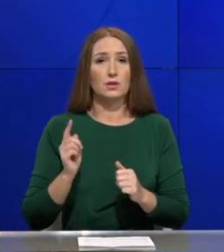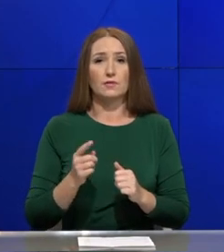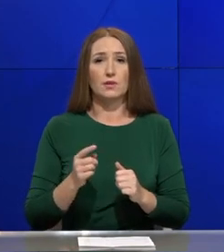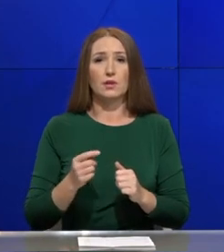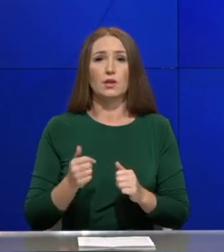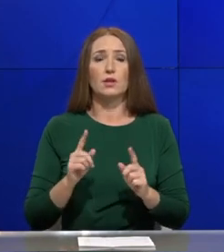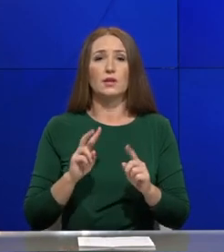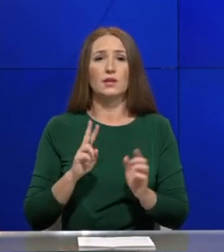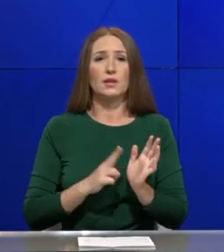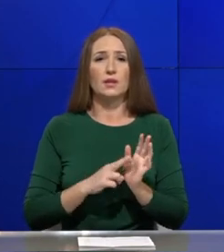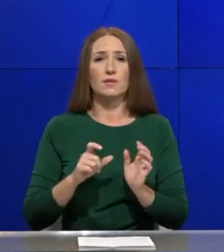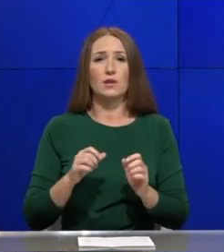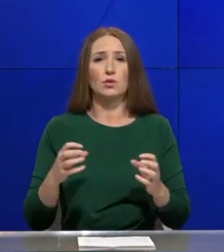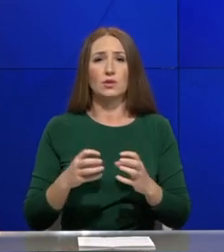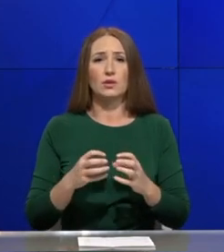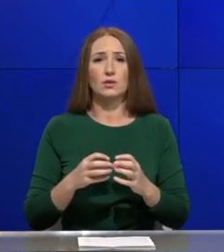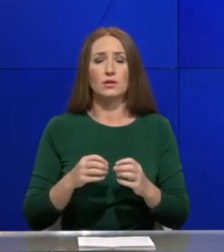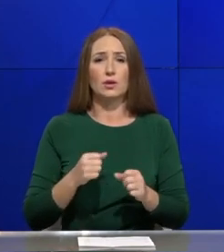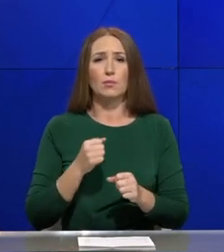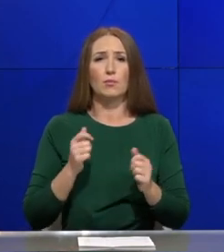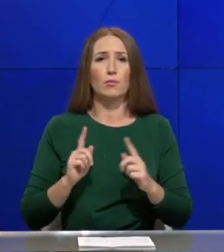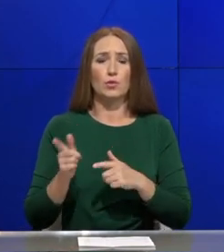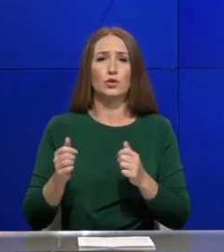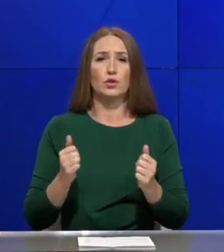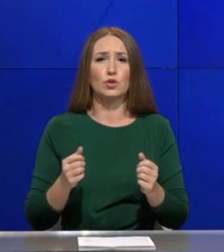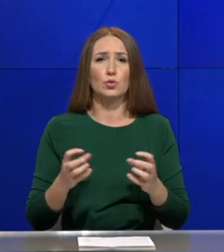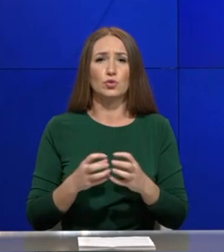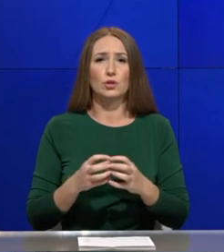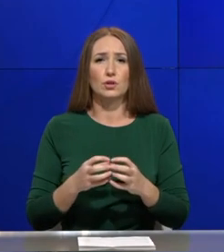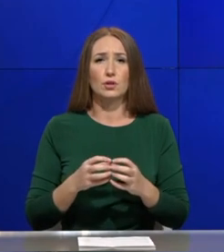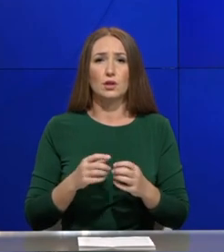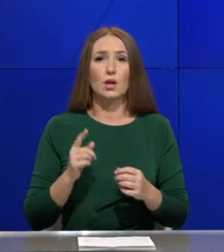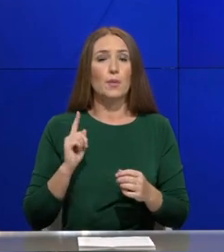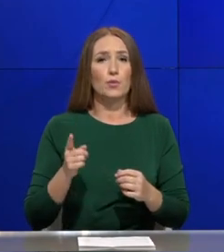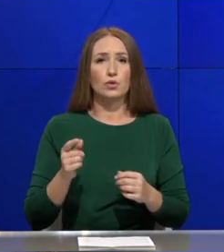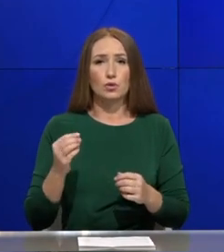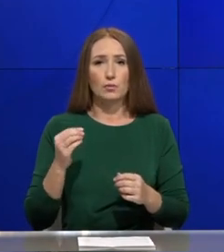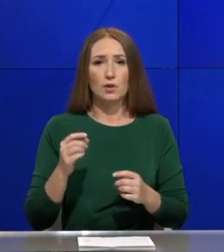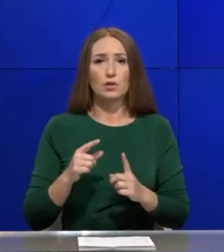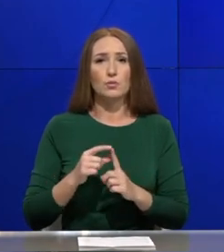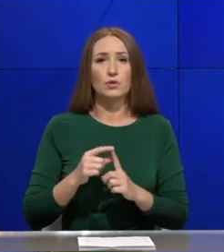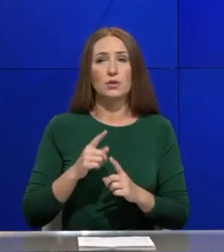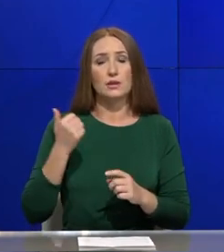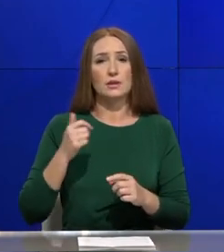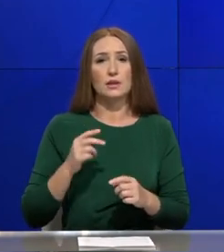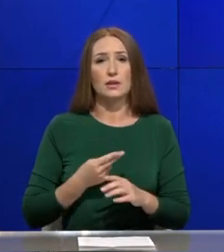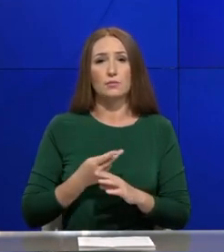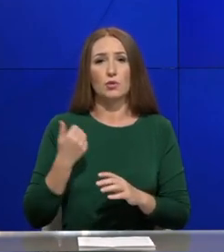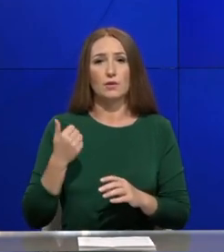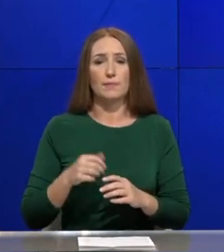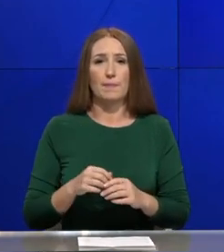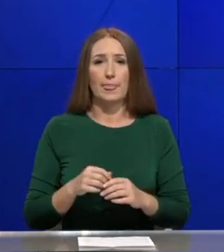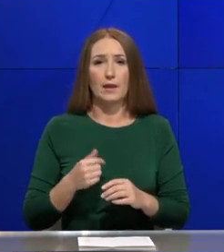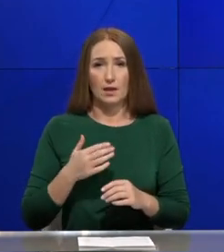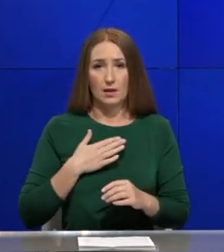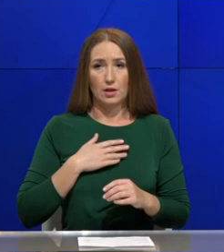nevladinih organizacija i boračkih udruženja. Posebnu pažnju posvetit ću dijaspori, jer su naši ljudi